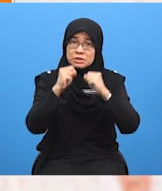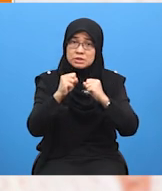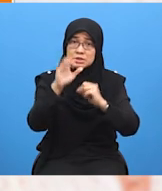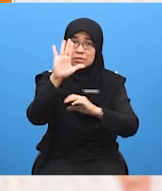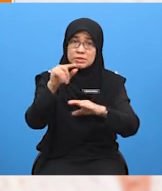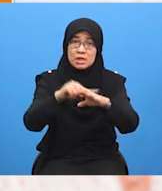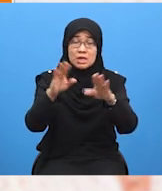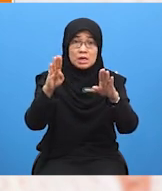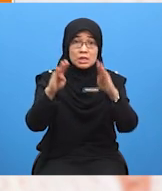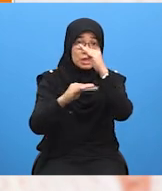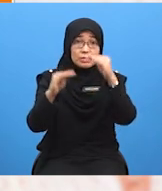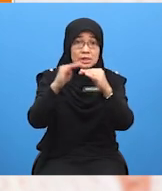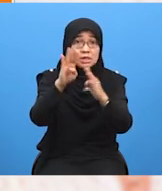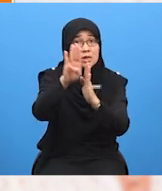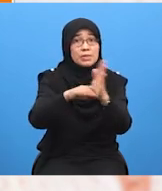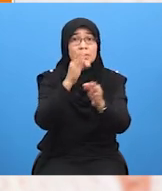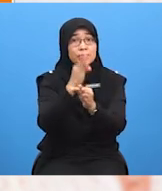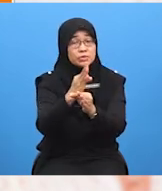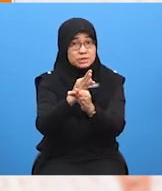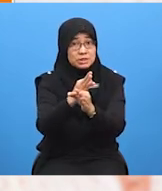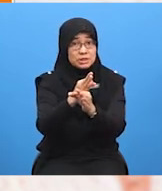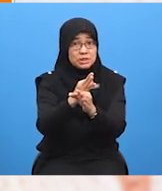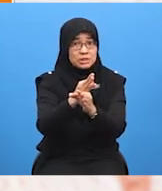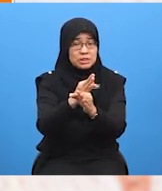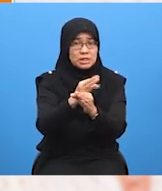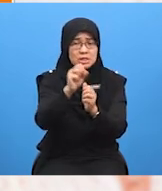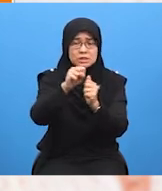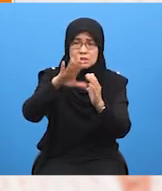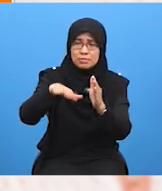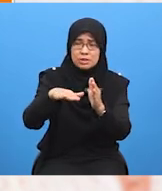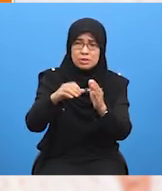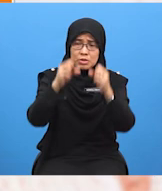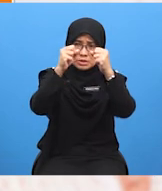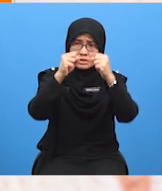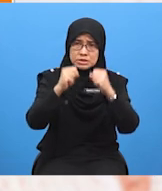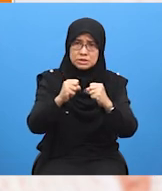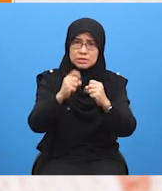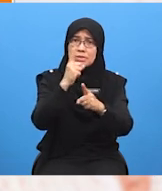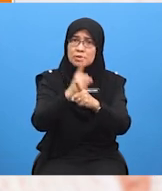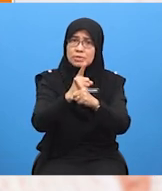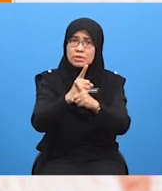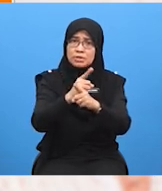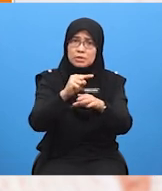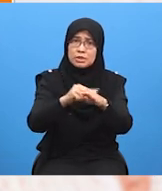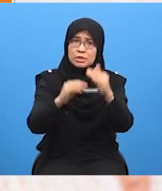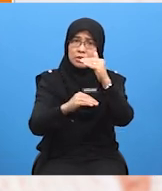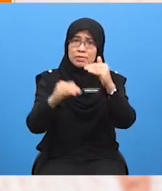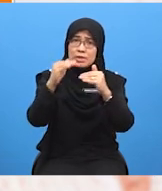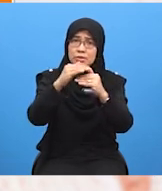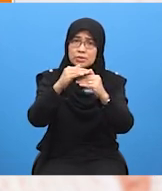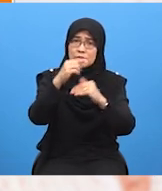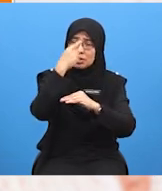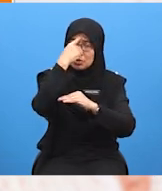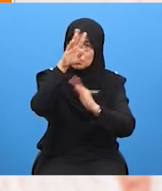sistem yang dibina berfungsi sebelum sistem sebenar dibangunkan. Ianya